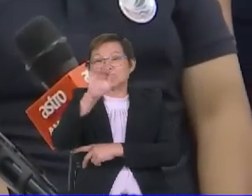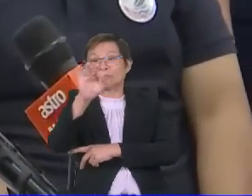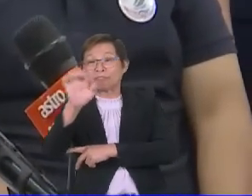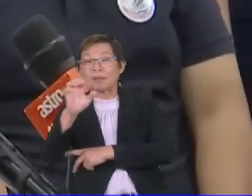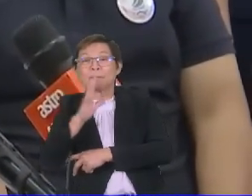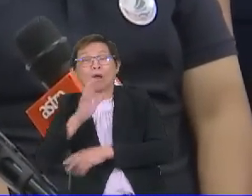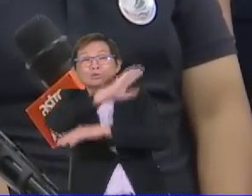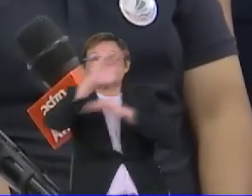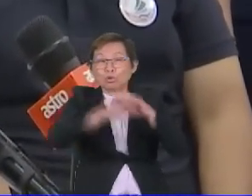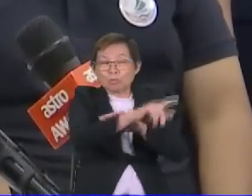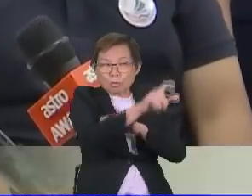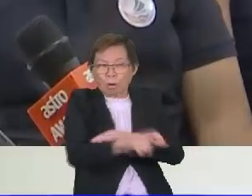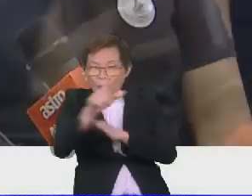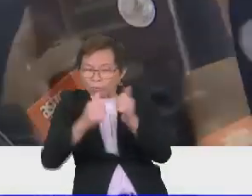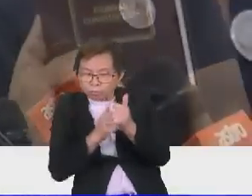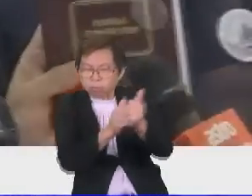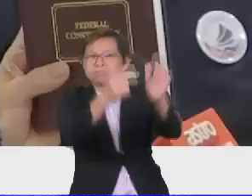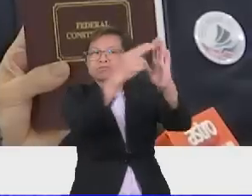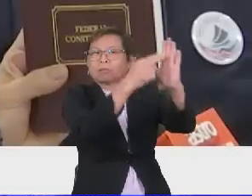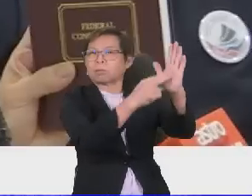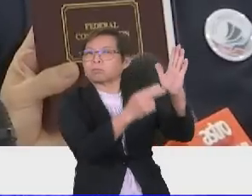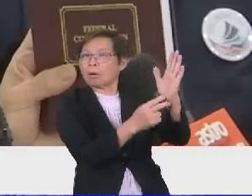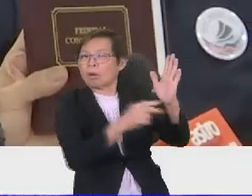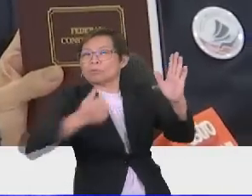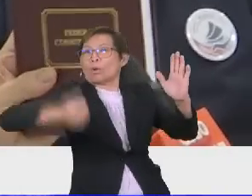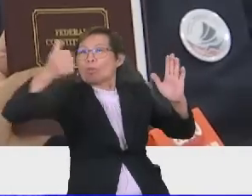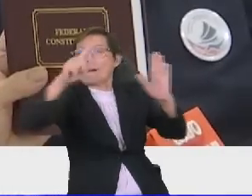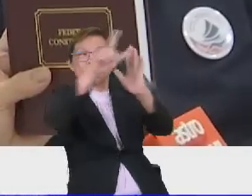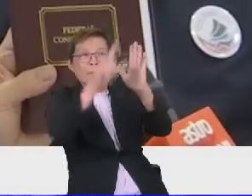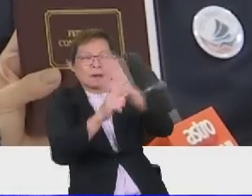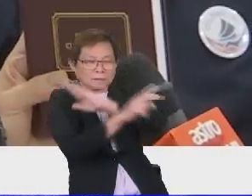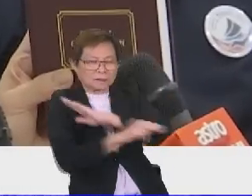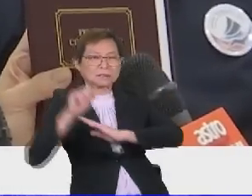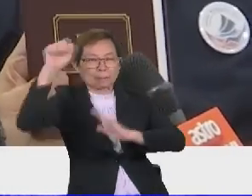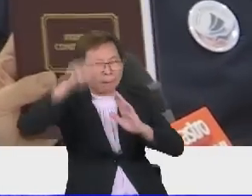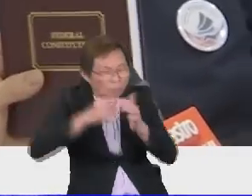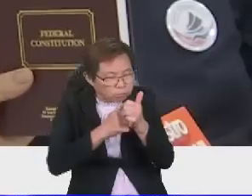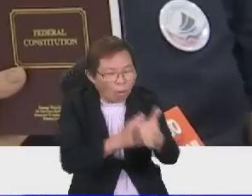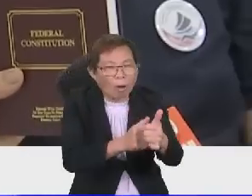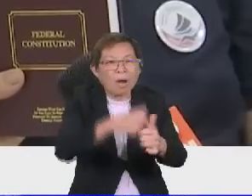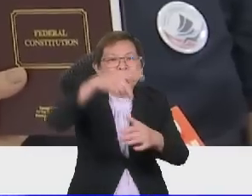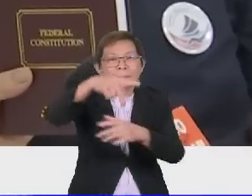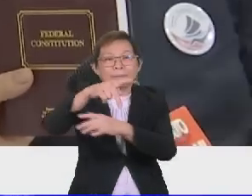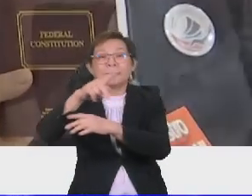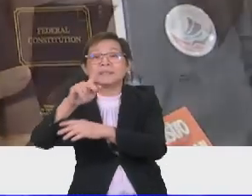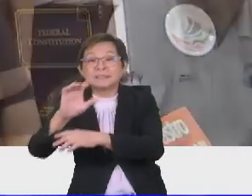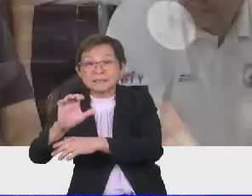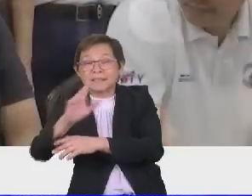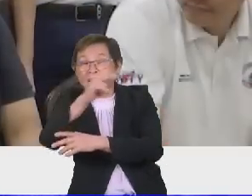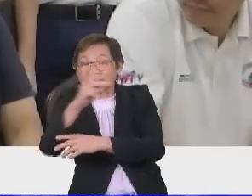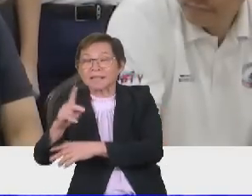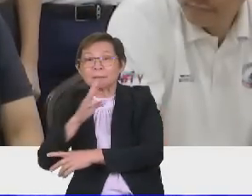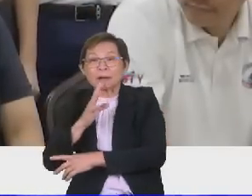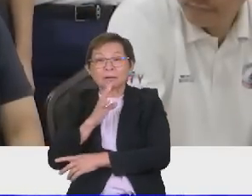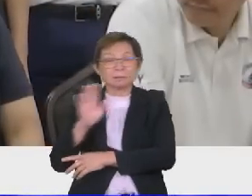semua pihak perlu mematuhi undang-undang terutama perlembagaan negeri Saba dalam sidang media di Kota Kinabalu katanya